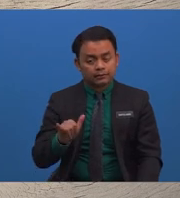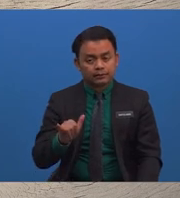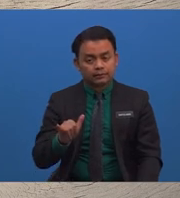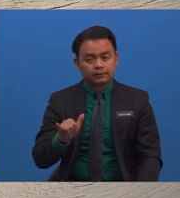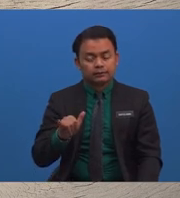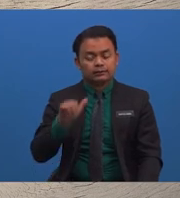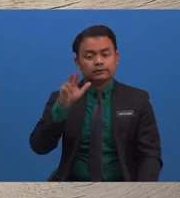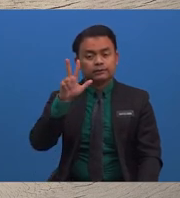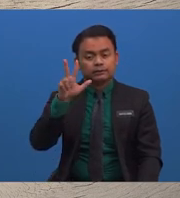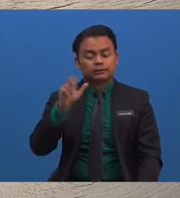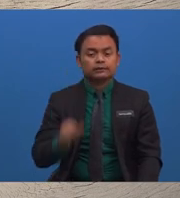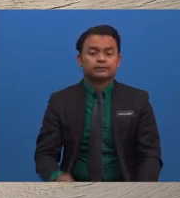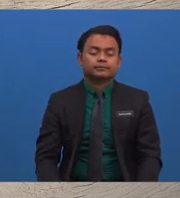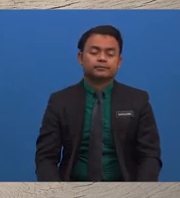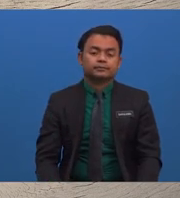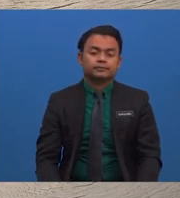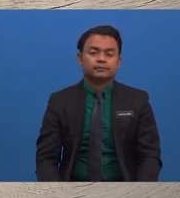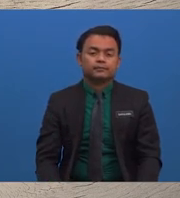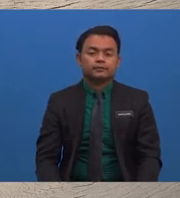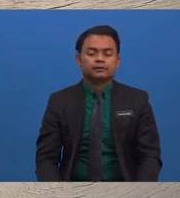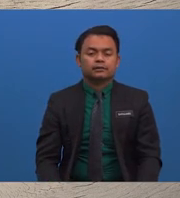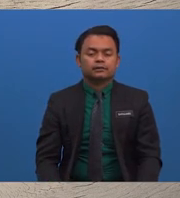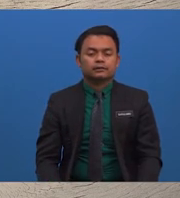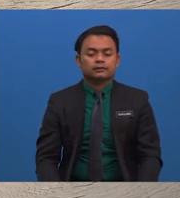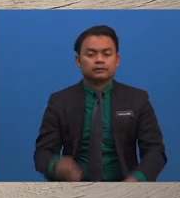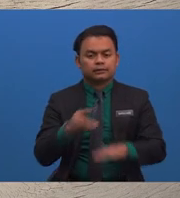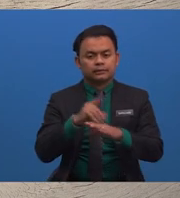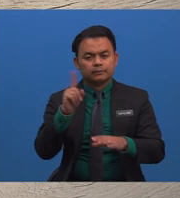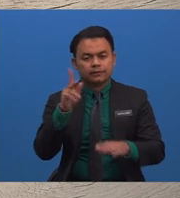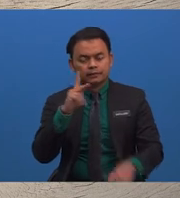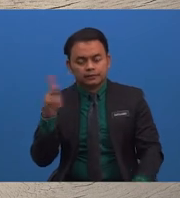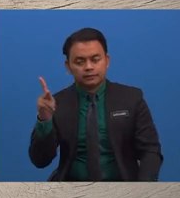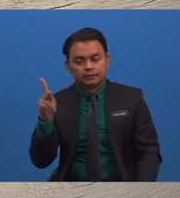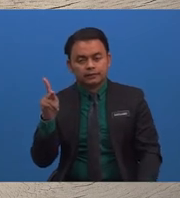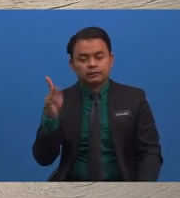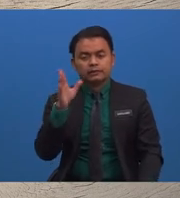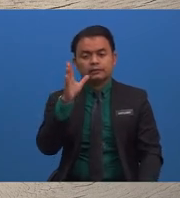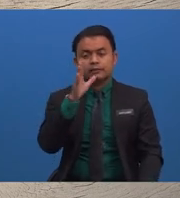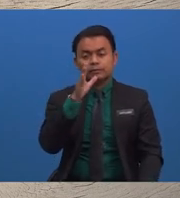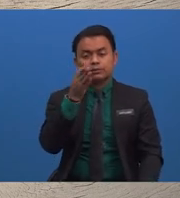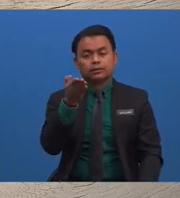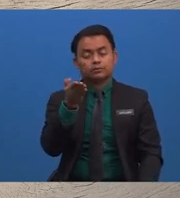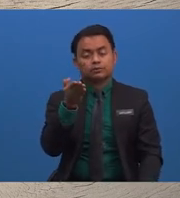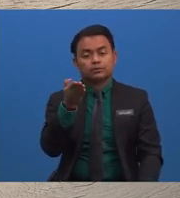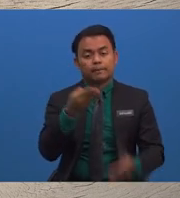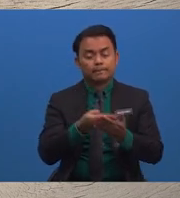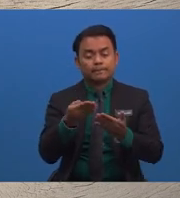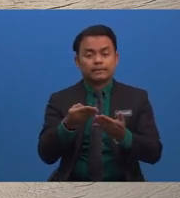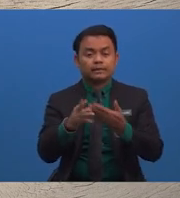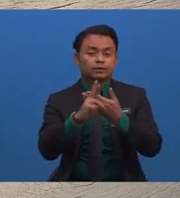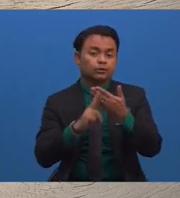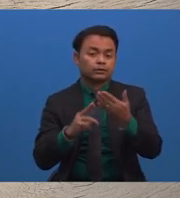di kedai Pak Daud. Ialah di manakah ibu kamu membeli roti dan sardin?